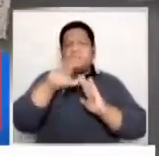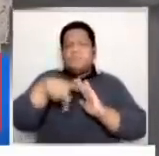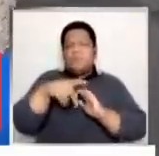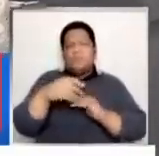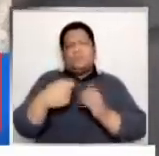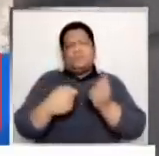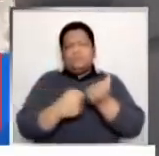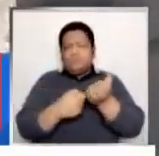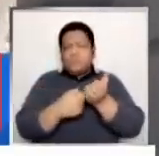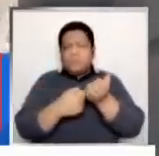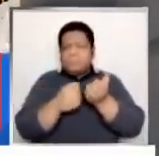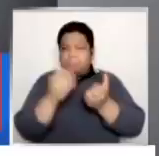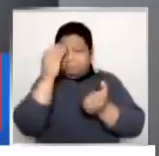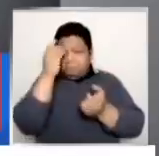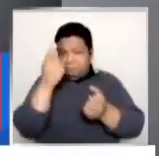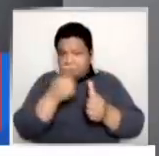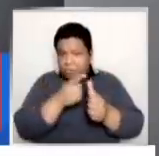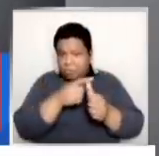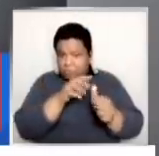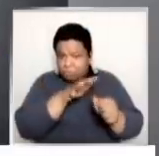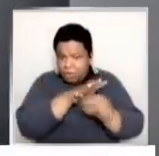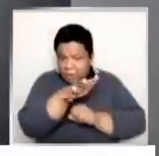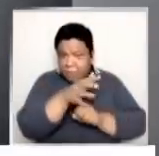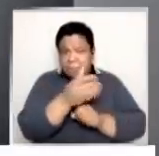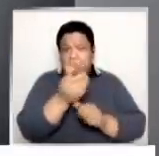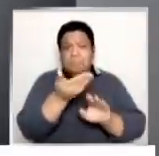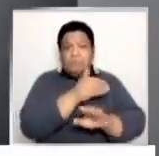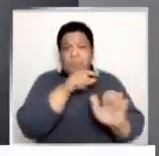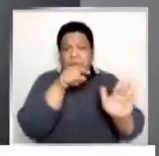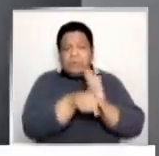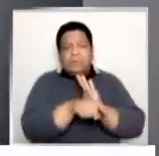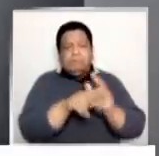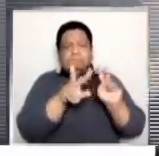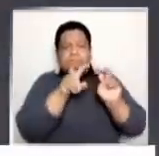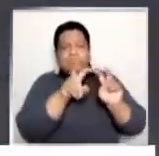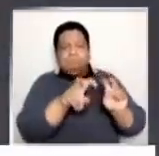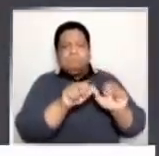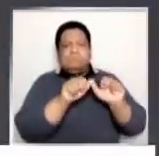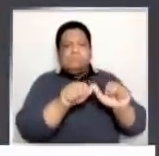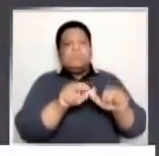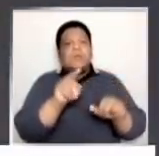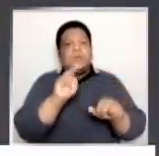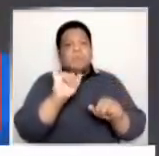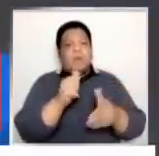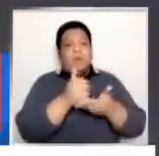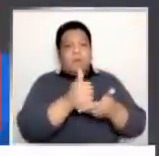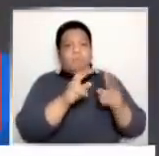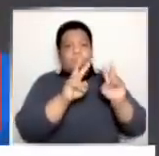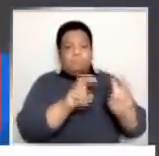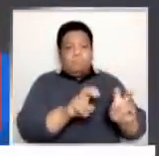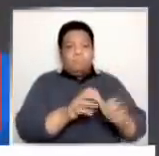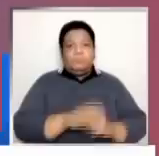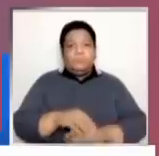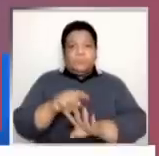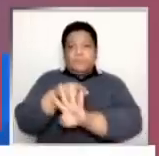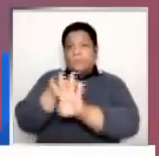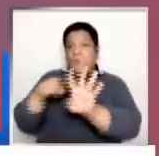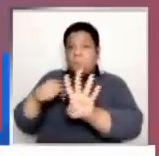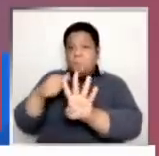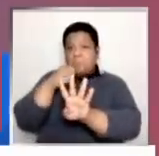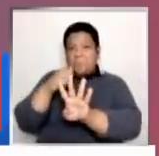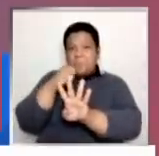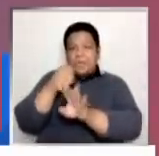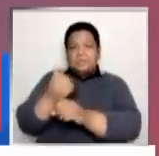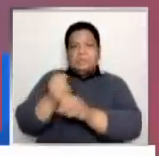ginahasa muna ang biktima bago pinatay. Tutulong na rin ang NBI sa investigasyon. Apat na babae naman ang nasagip sa isa umanong sex den